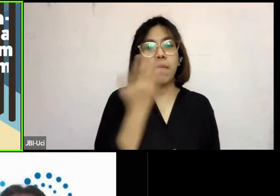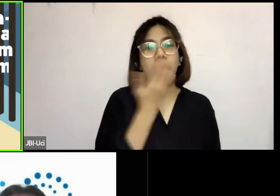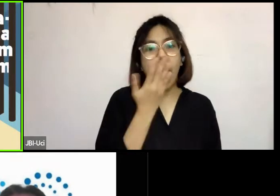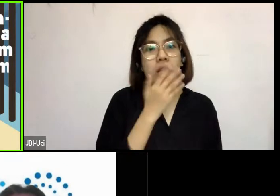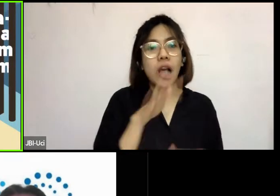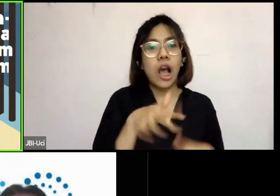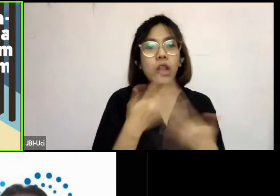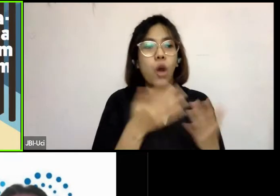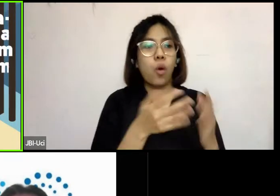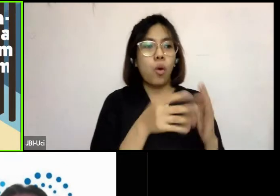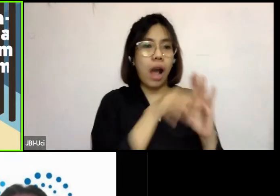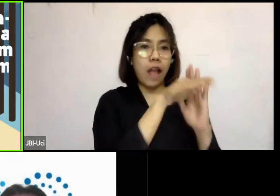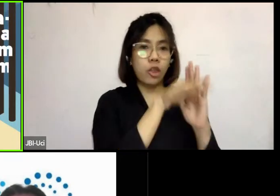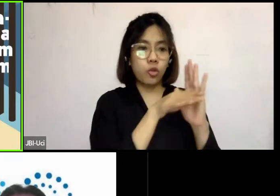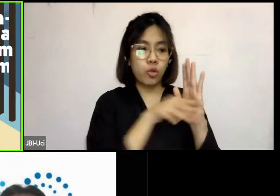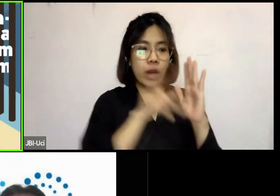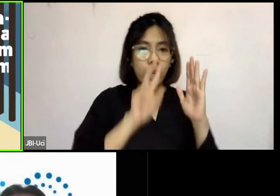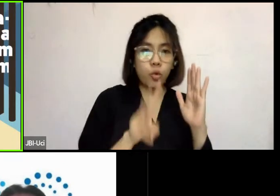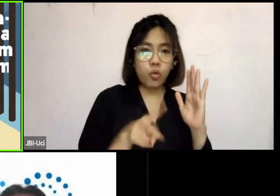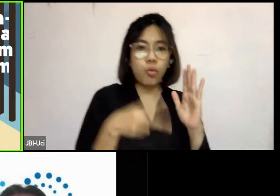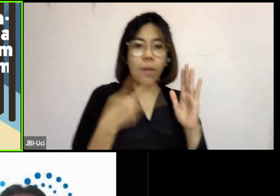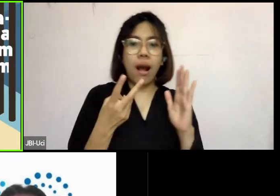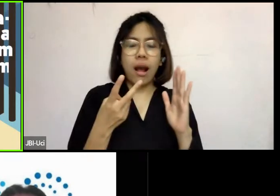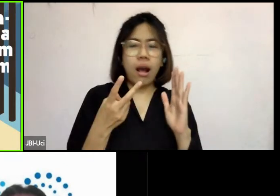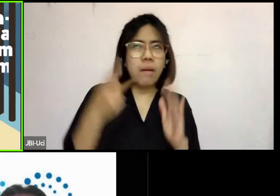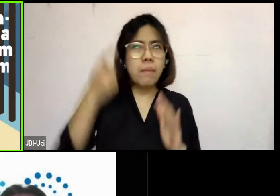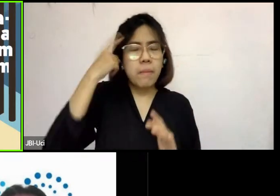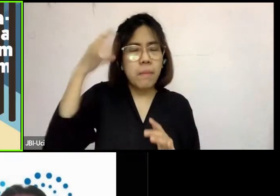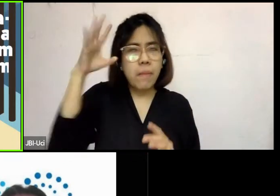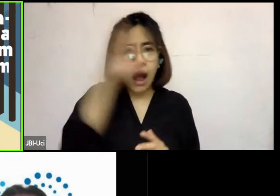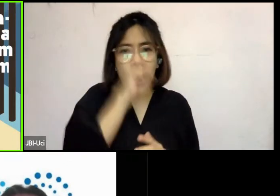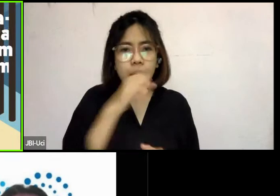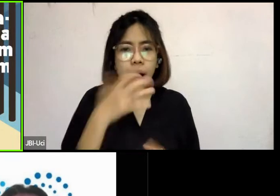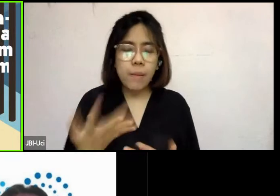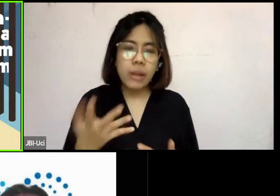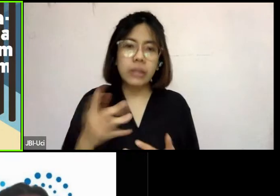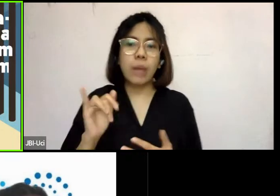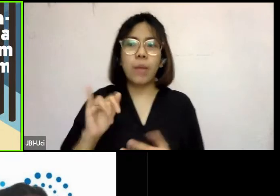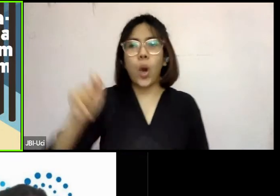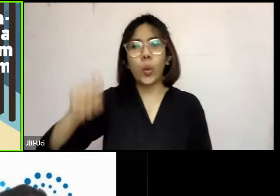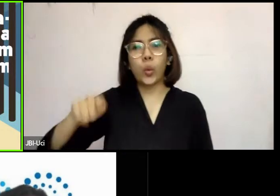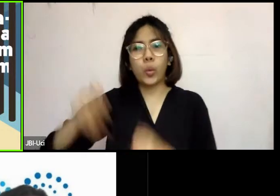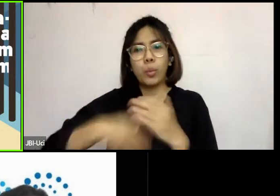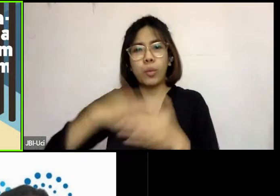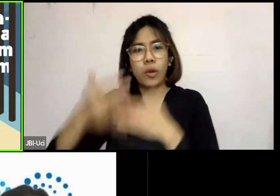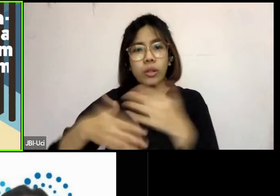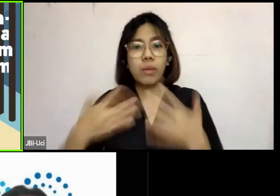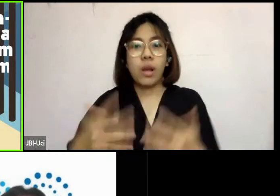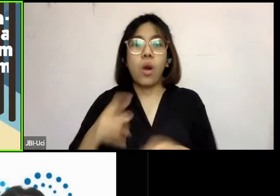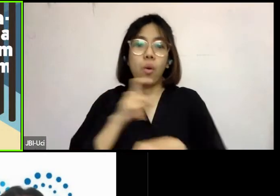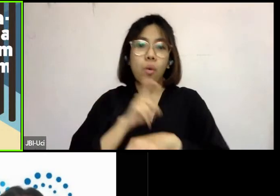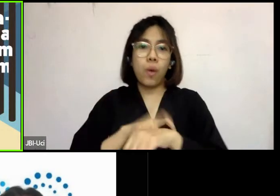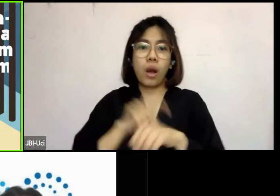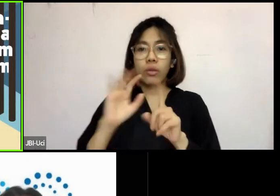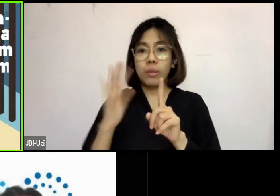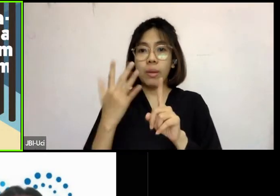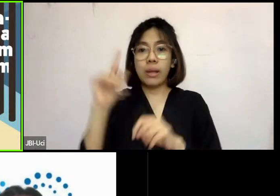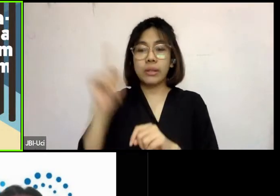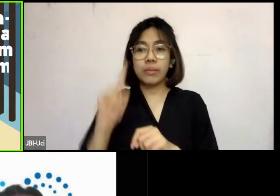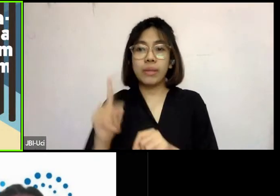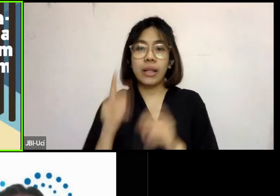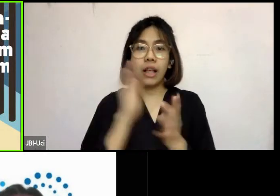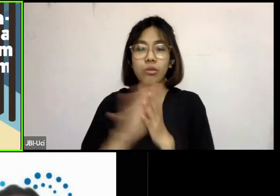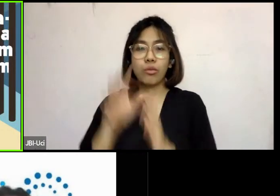katuran dengan proses penegakan hukum waktunya sama kurang lebih 15menit kepada masa way saya persilahkan